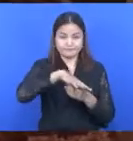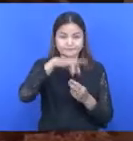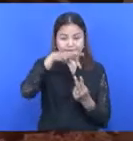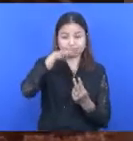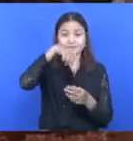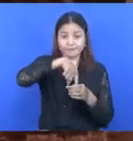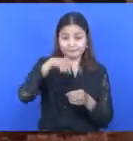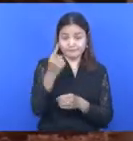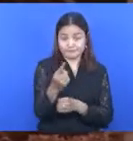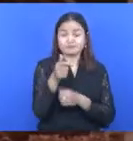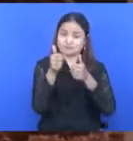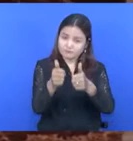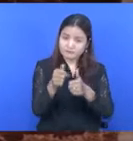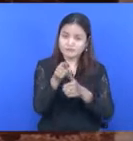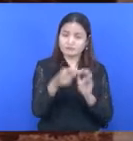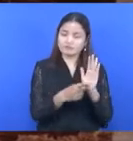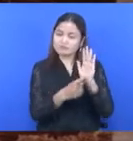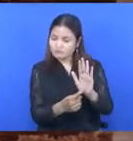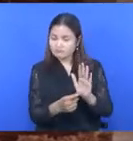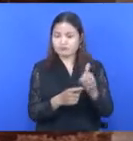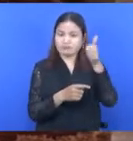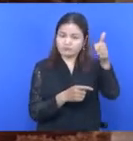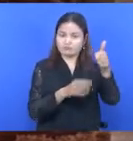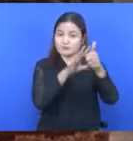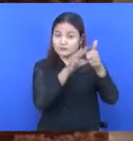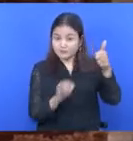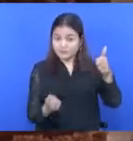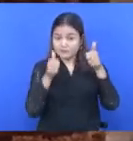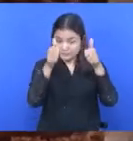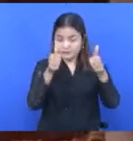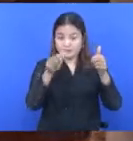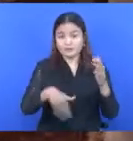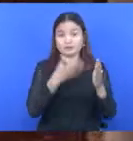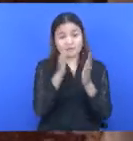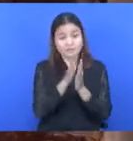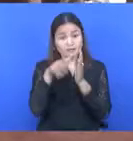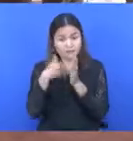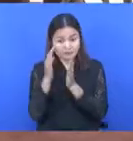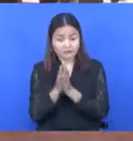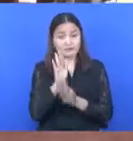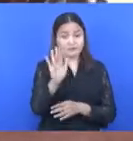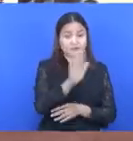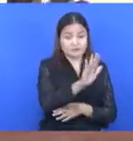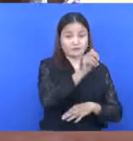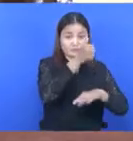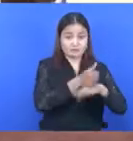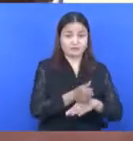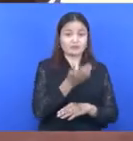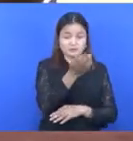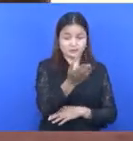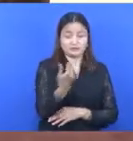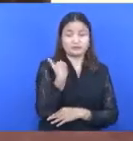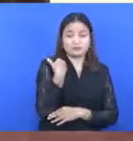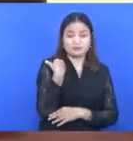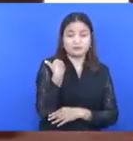យដែលមានអាកប្បកិរិយាជាគំរូជាទីបំផុតគឺតបស្នងសង្គមចំពោះសម្ដេចតេជោហ៊ុនសែន